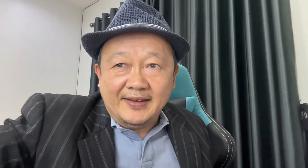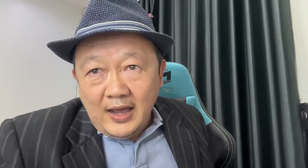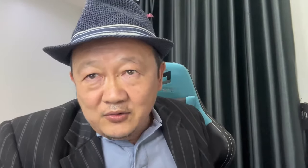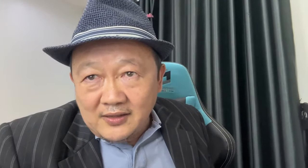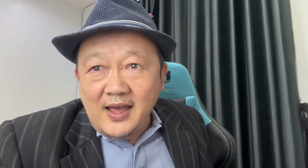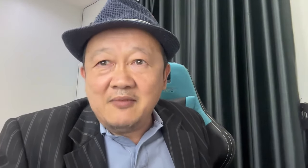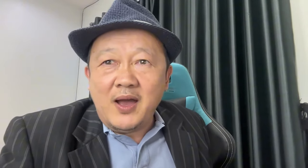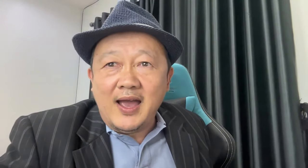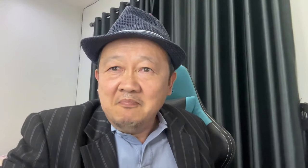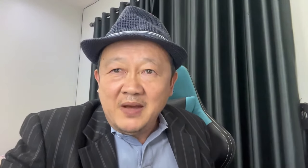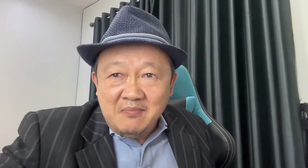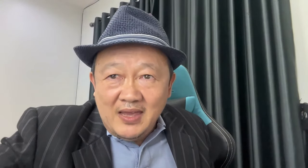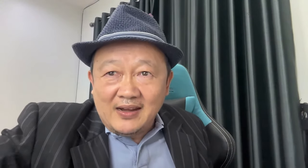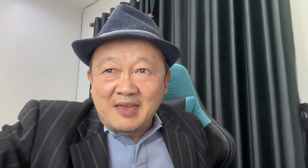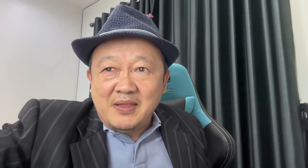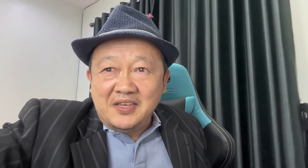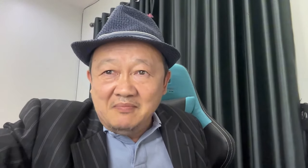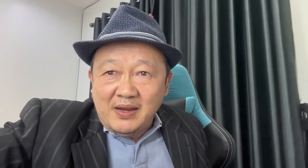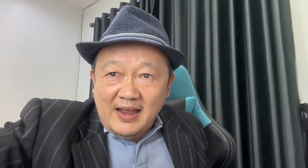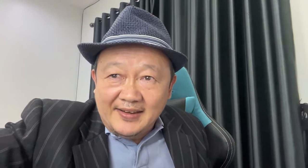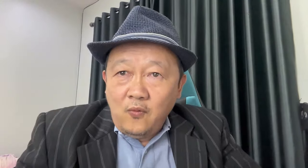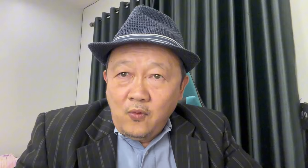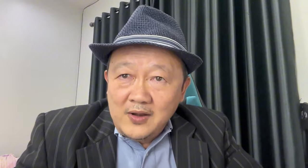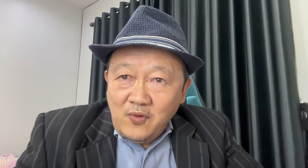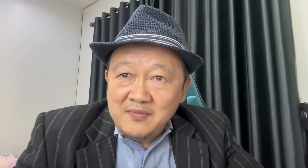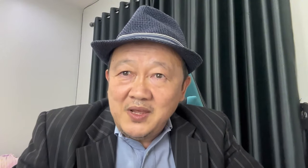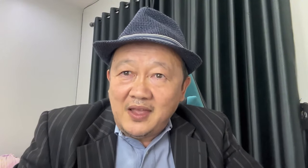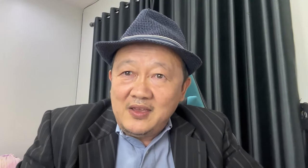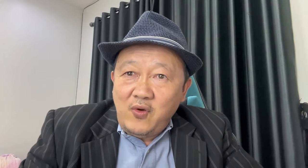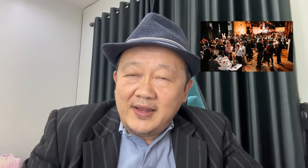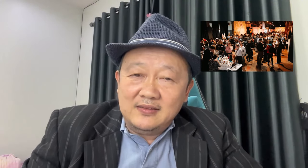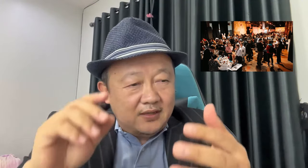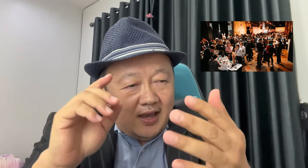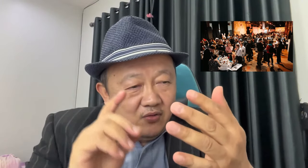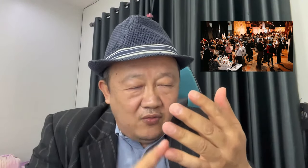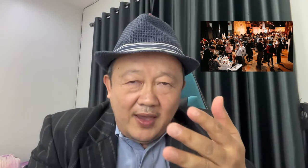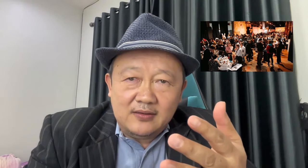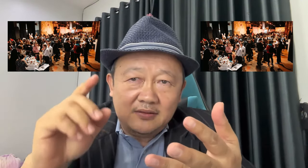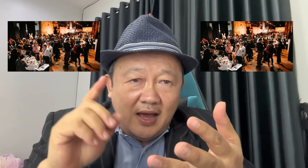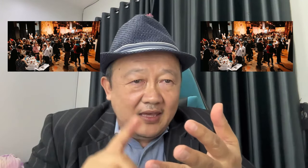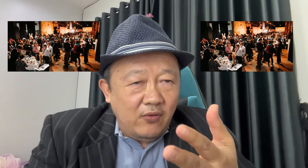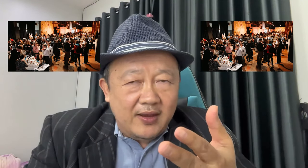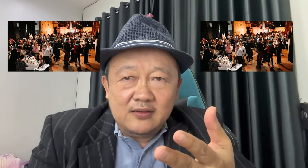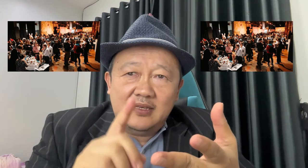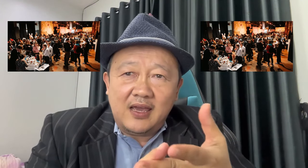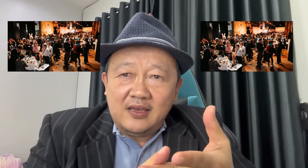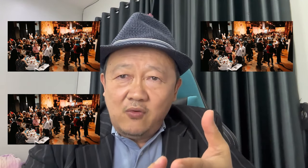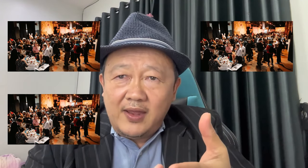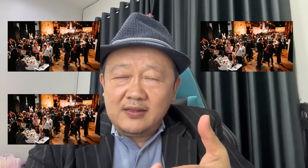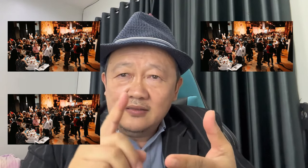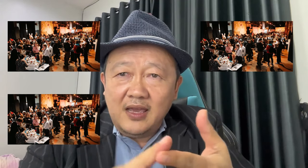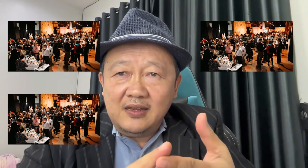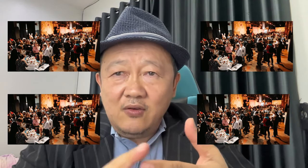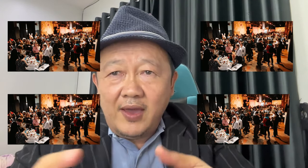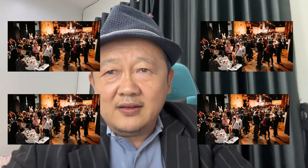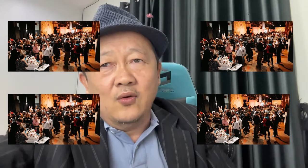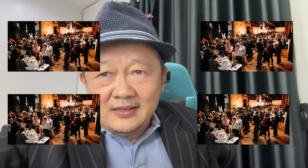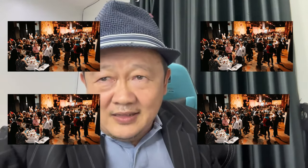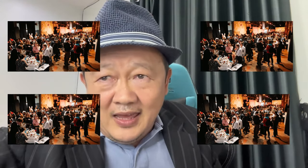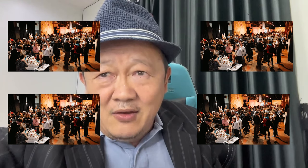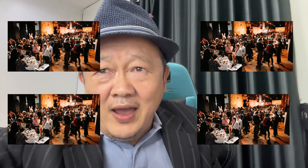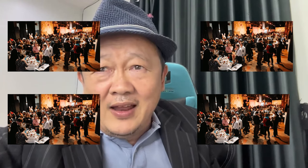บริหารเอาแต่สร้างภาพไม่มีอะไรเป็นชิ้นเป็นอันวันๆมีแต่อีเวนเช้าอีเวนสายอีเวนเที่ยงอีเวนเย็น